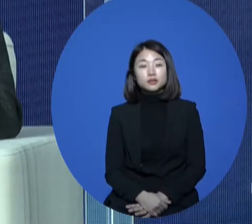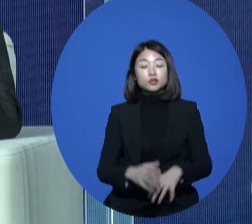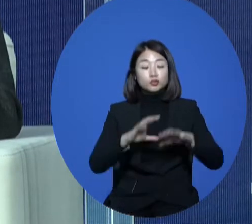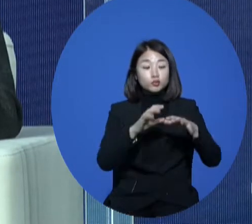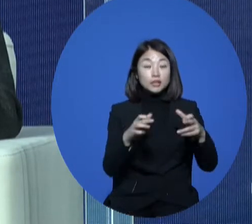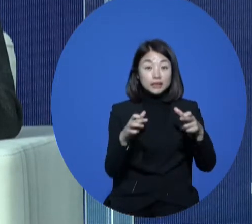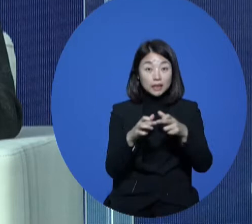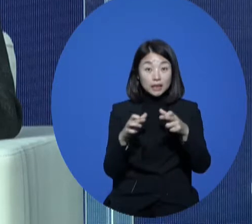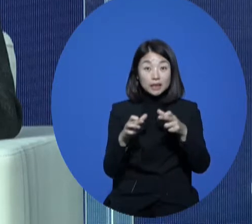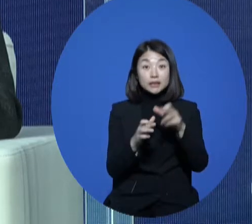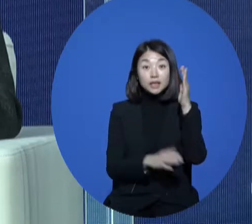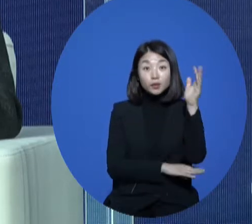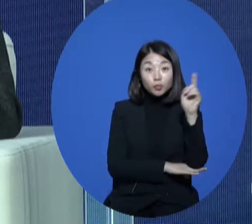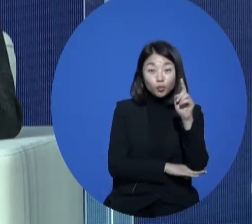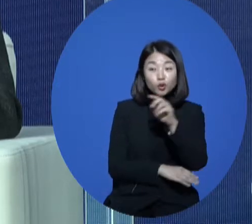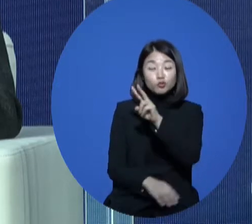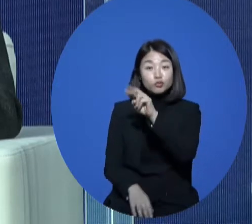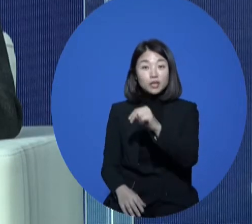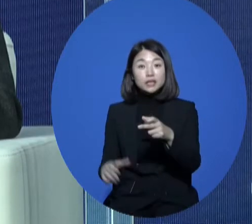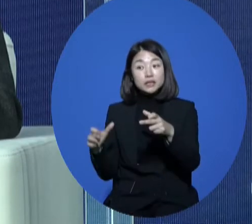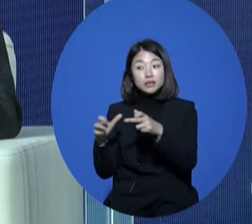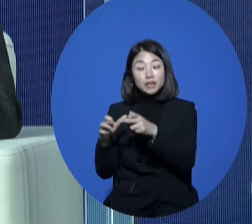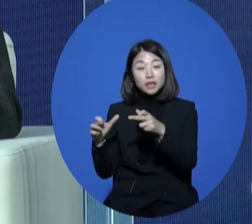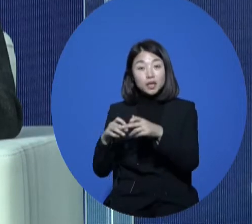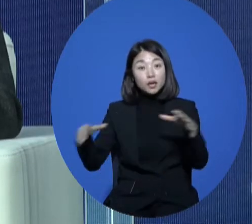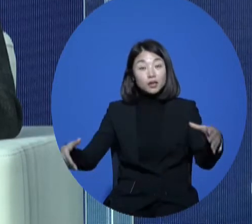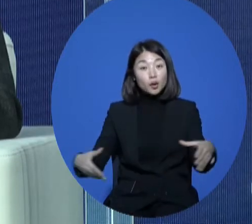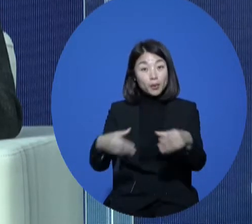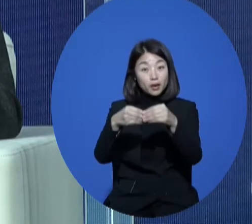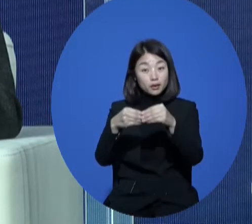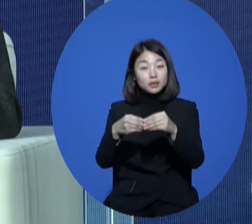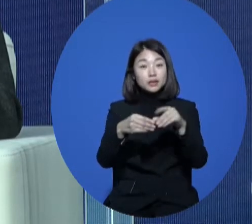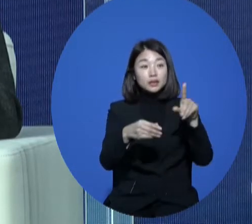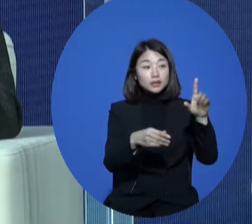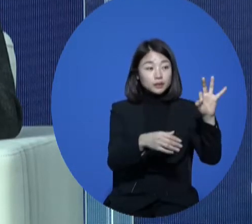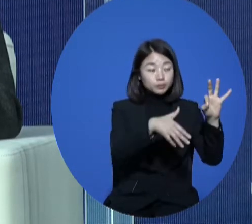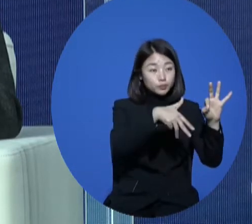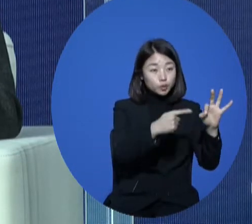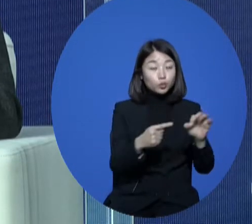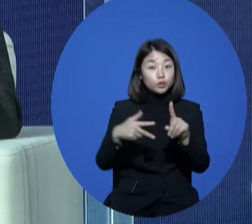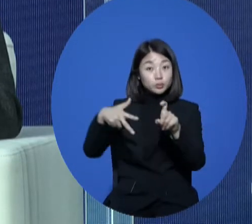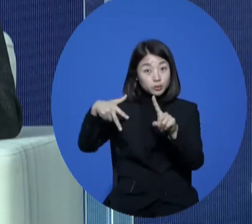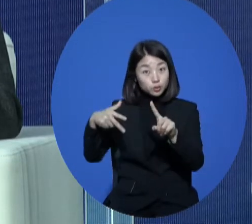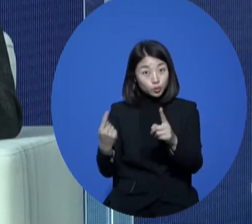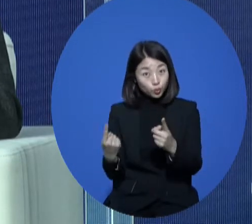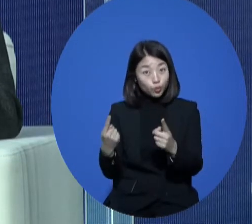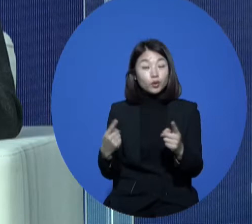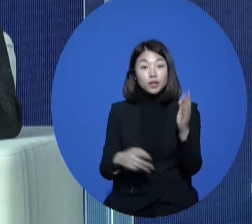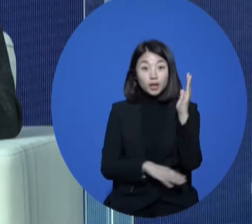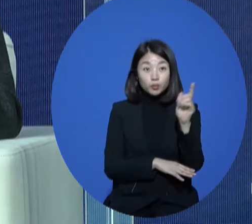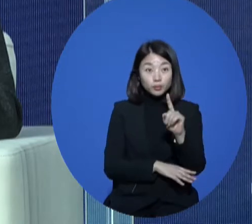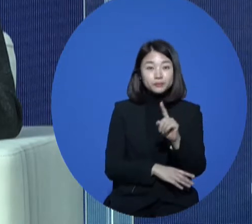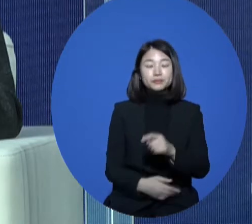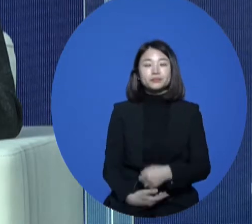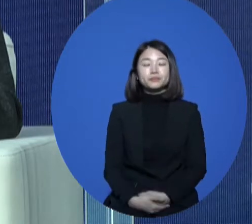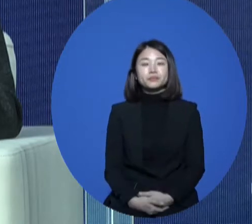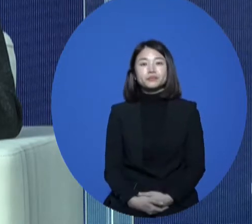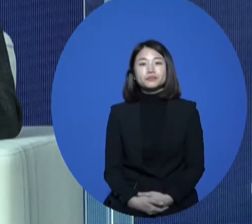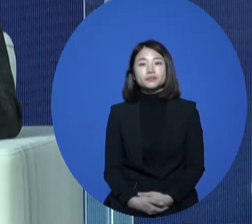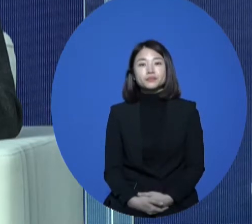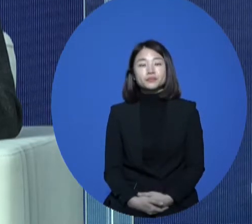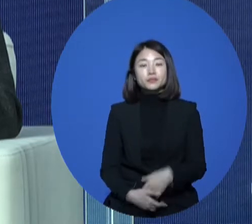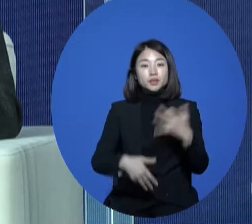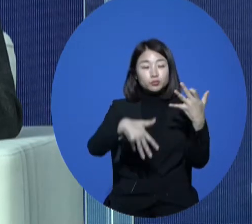국제 장애계는 유엔 장애인 권리 협약 제10조 생명권과 11조 위험 상황과 인도적 차원의 긴급 사태,